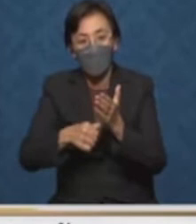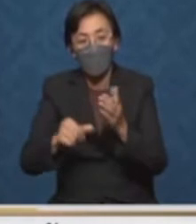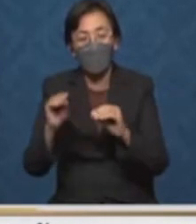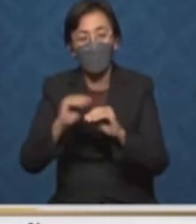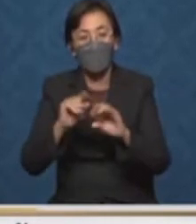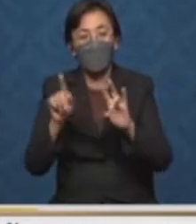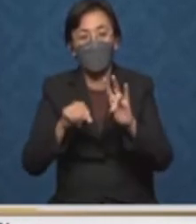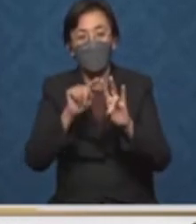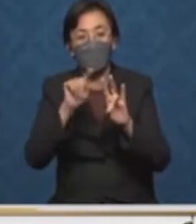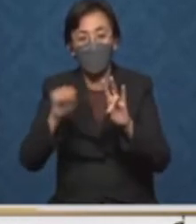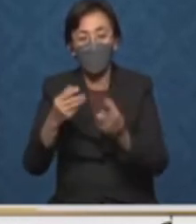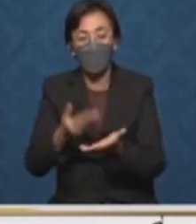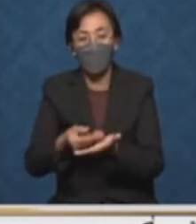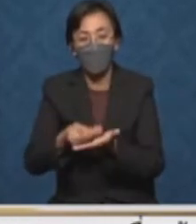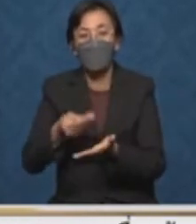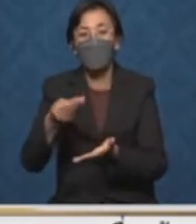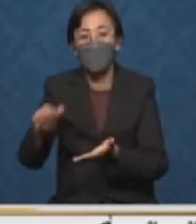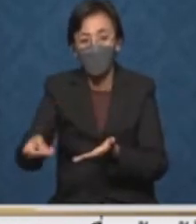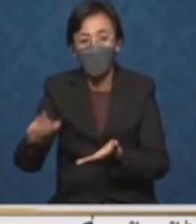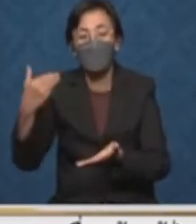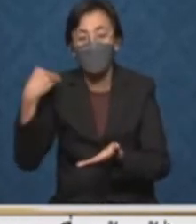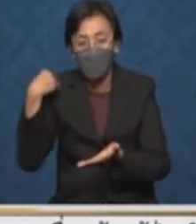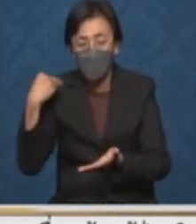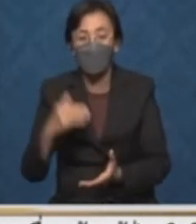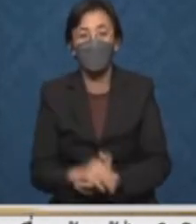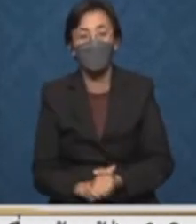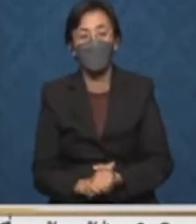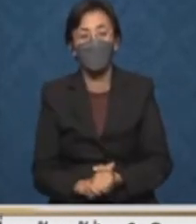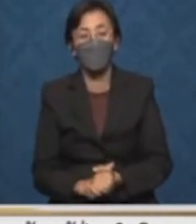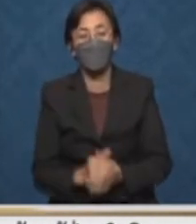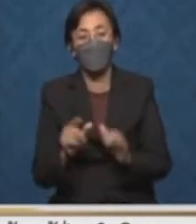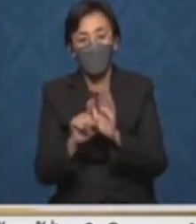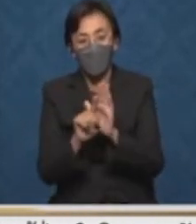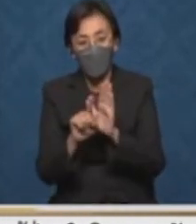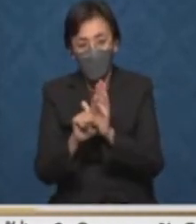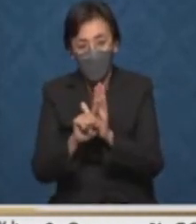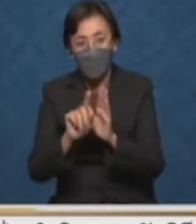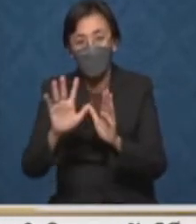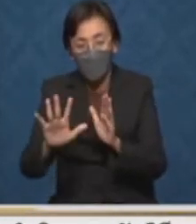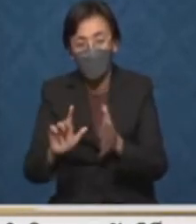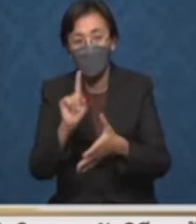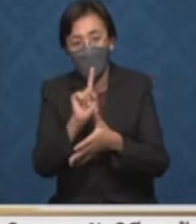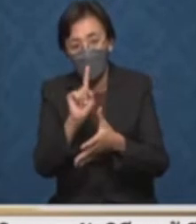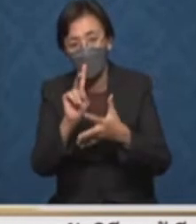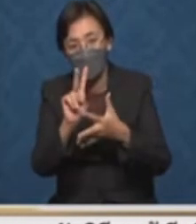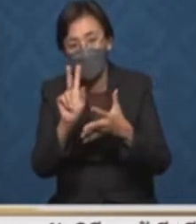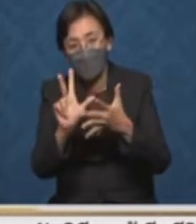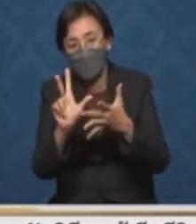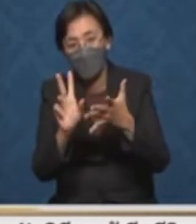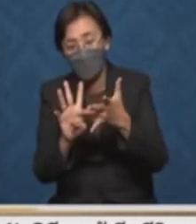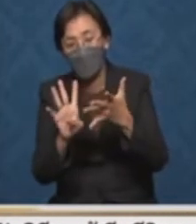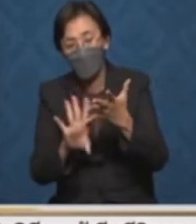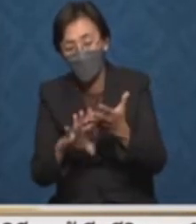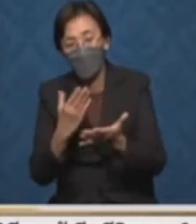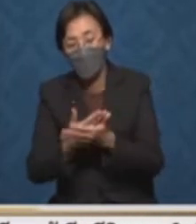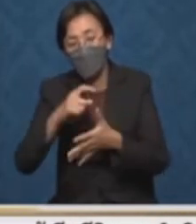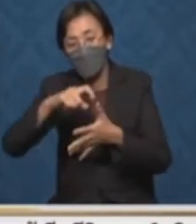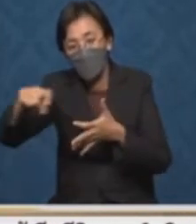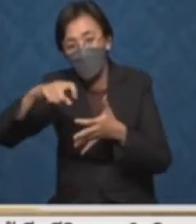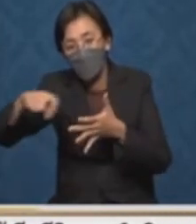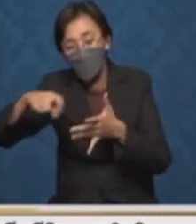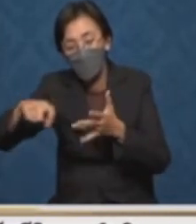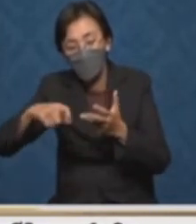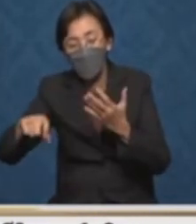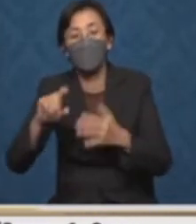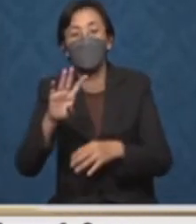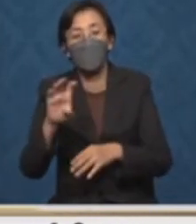7% ด้วยท่านประธานครับแวด 7% เนี่ย5งวดงานครับรวมทั้งสิ้นเนี่ยจ่ายไปแล้ว463ล้าน